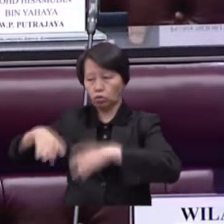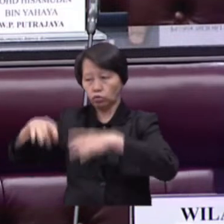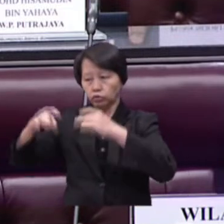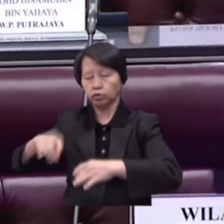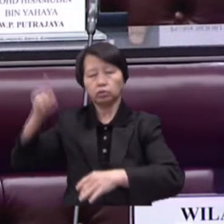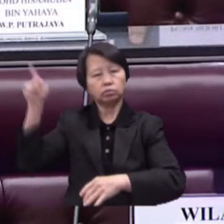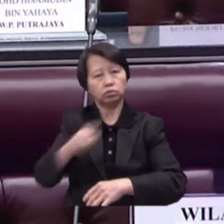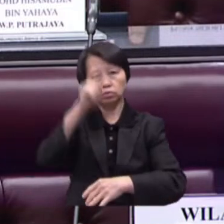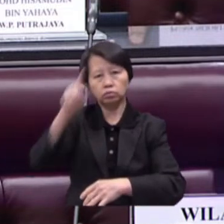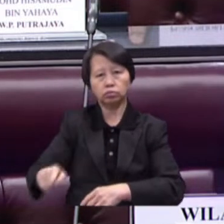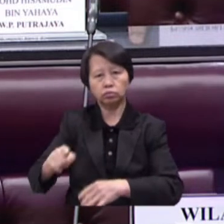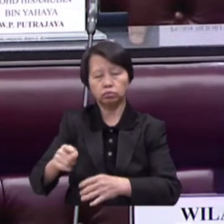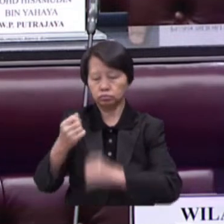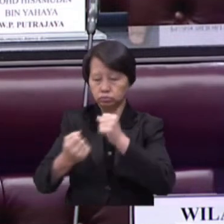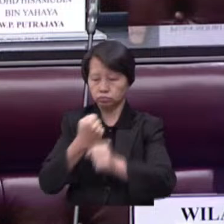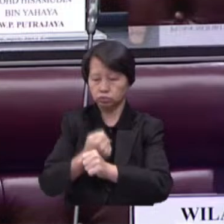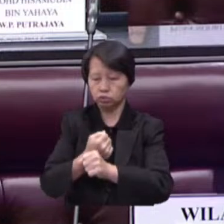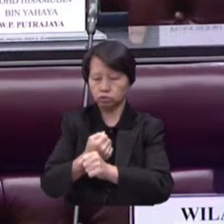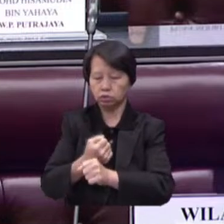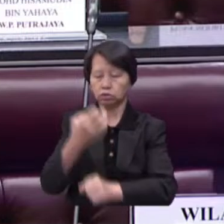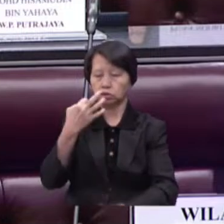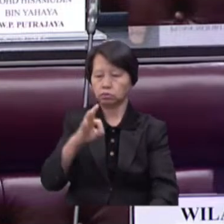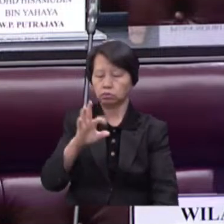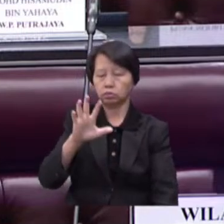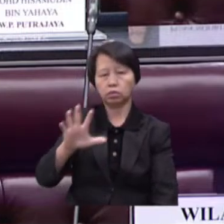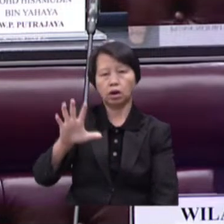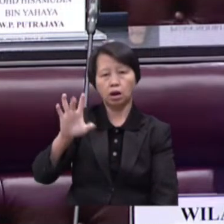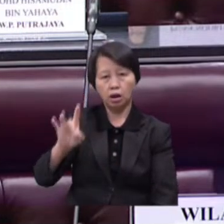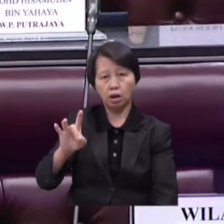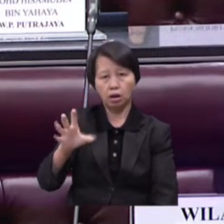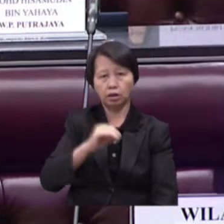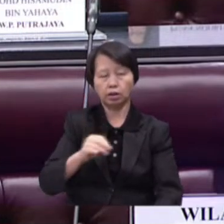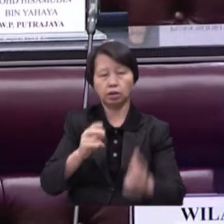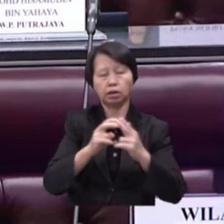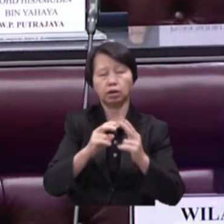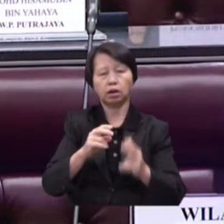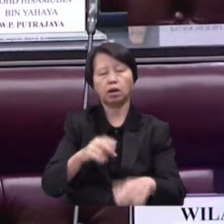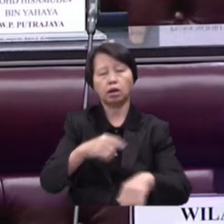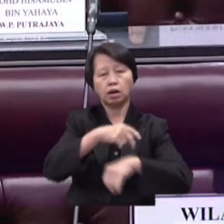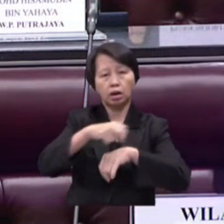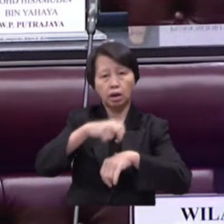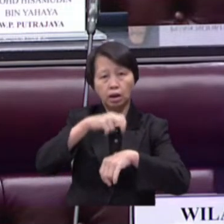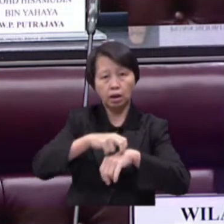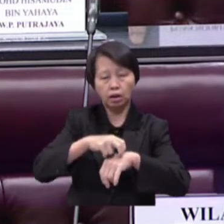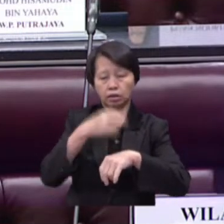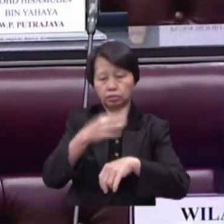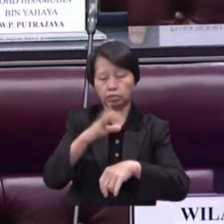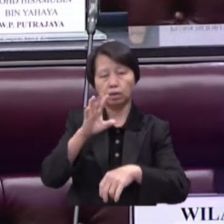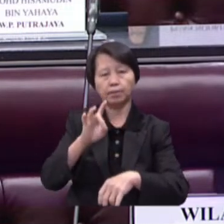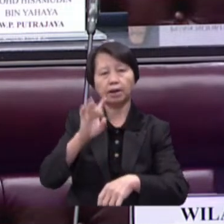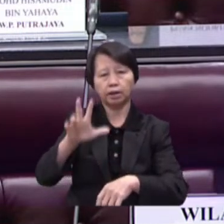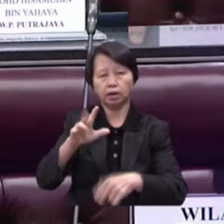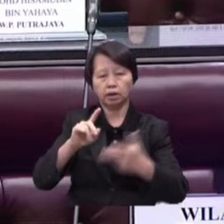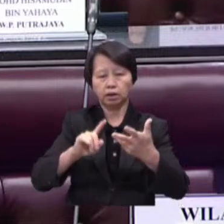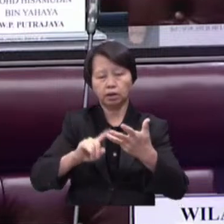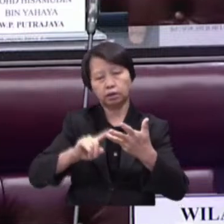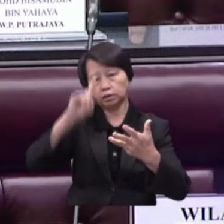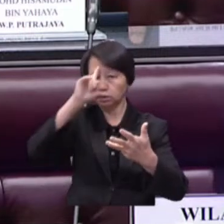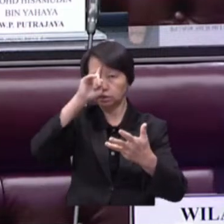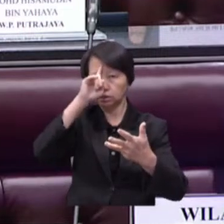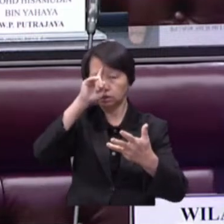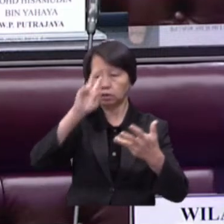pemalsuan berlaku pada tahun 1958 dan Island pada tahun 1993 dan di India pada tahun